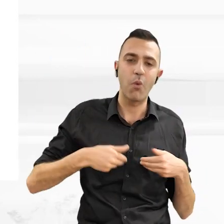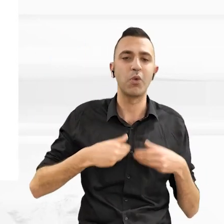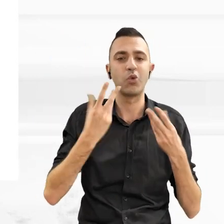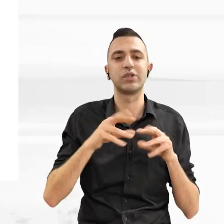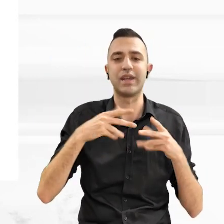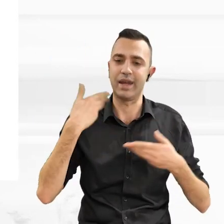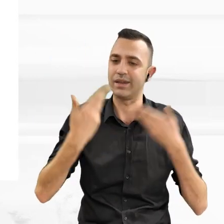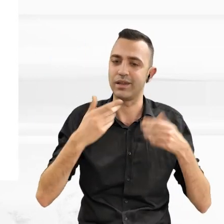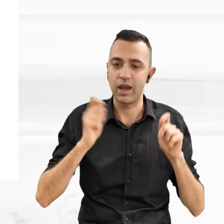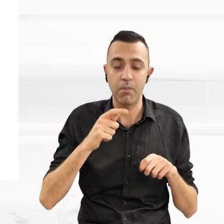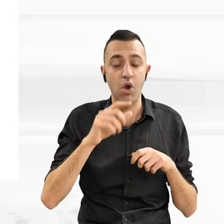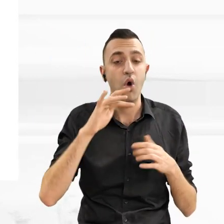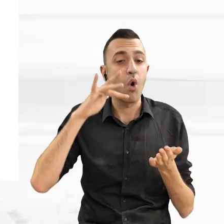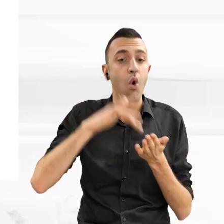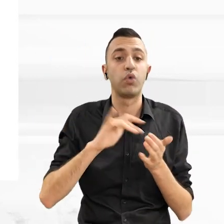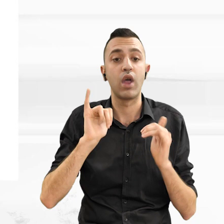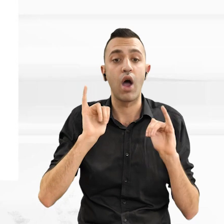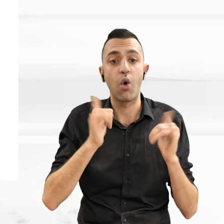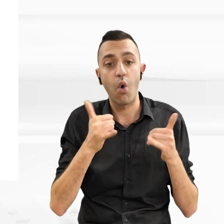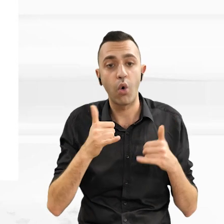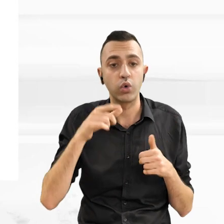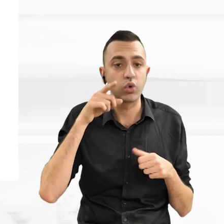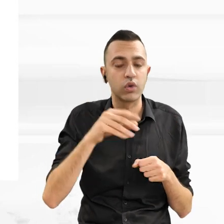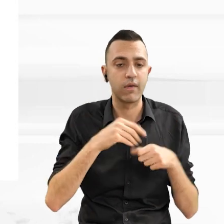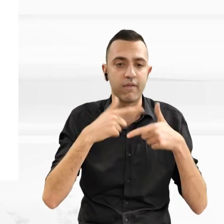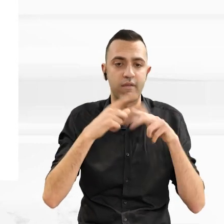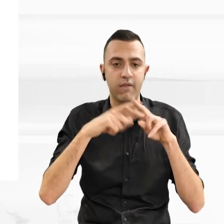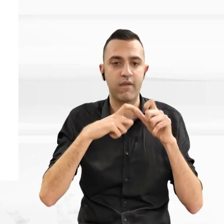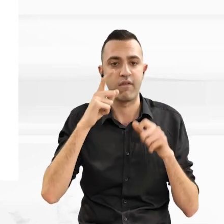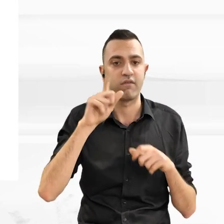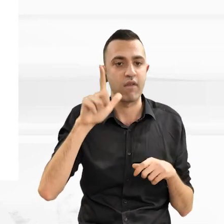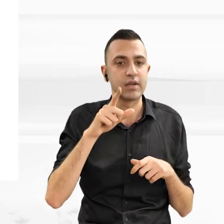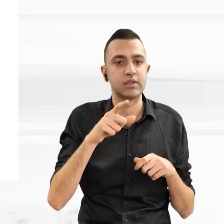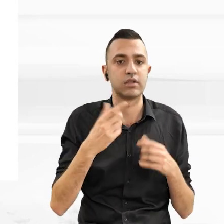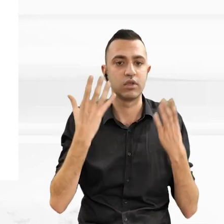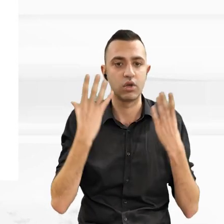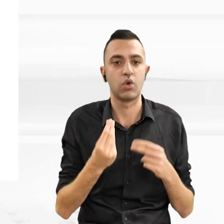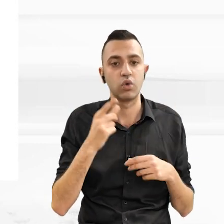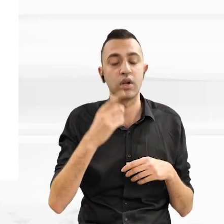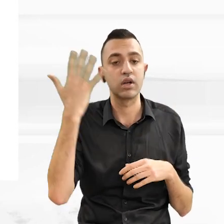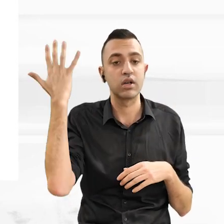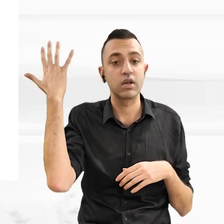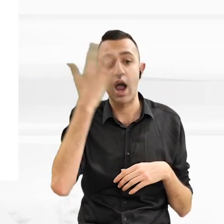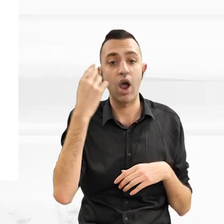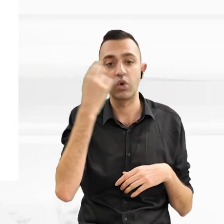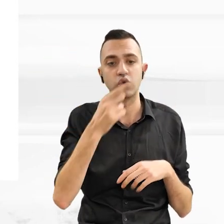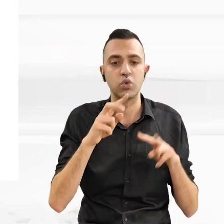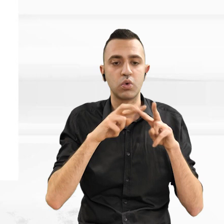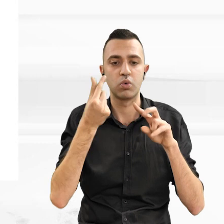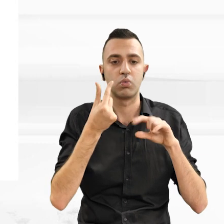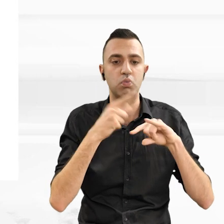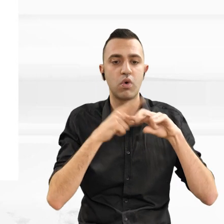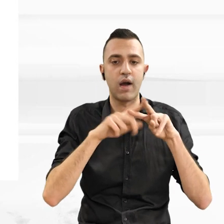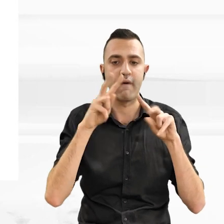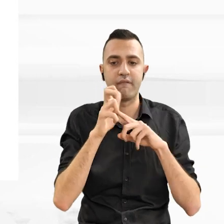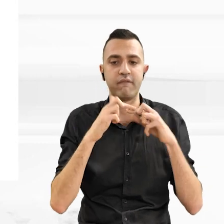Evet ortaoyununda asıl konunun işlendiği bölüme fasıl adı verilirken Karagöz'le bu bölümün adı muhabere nedir